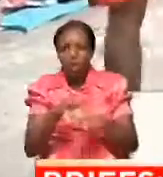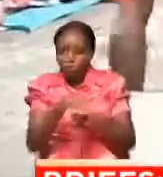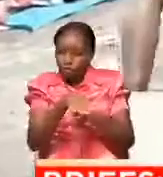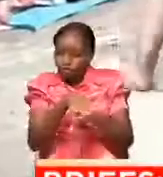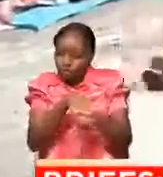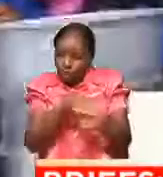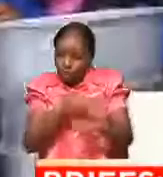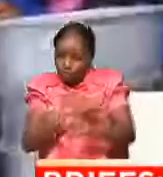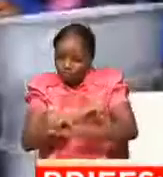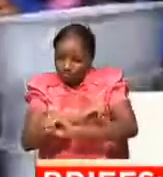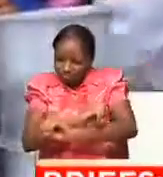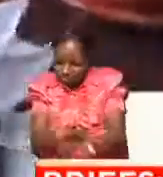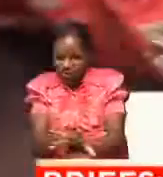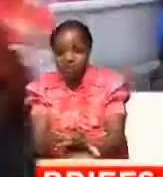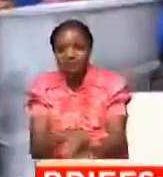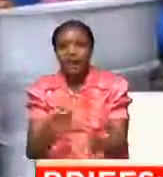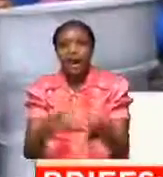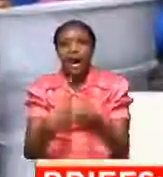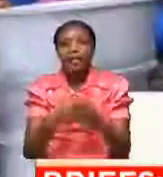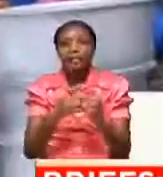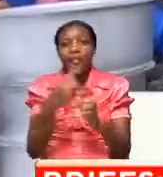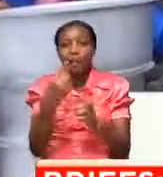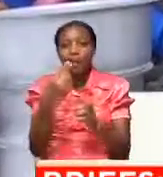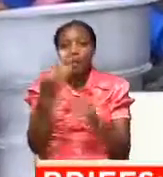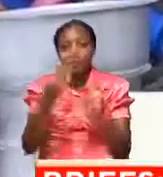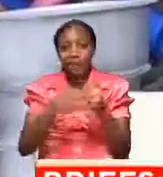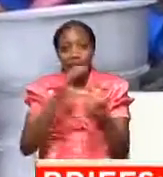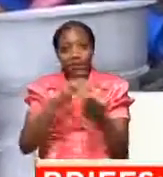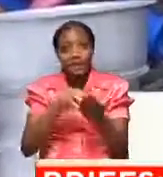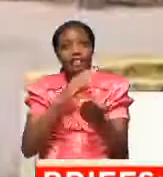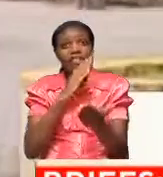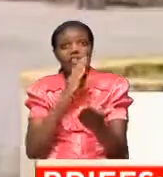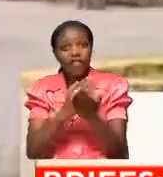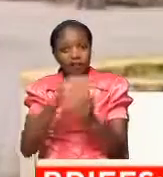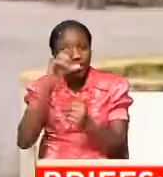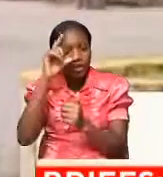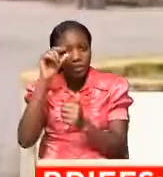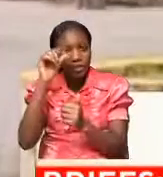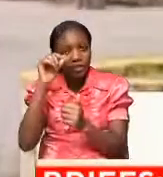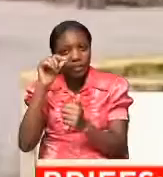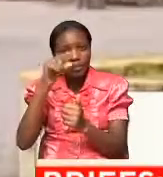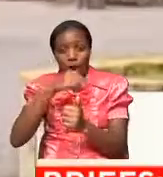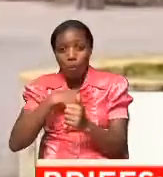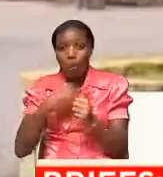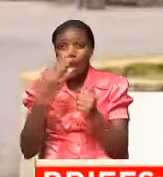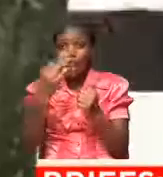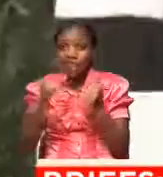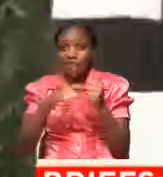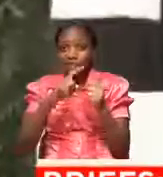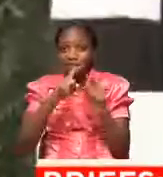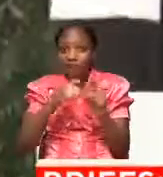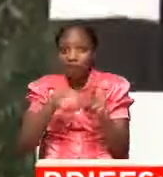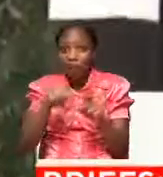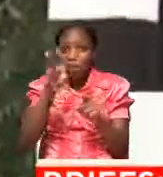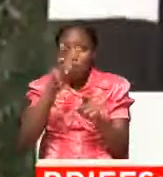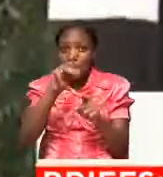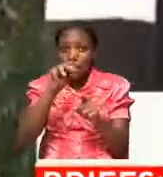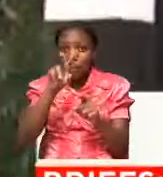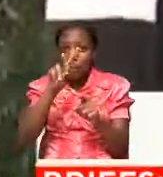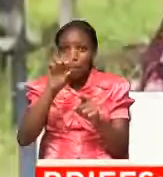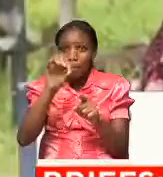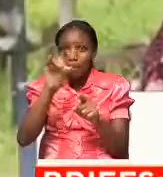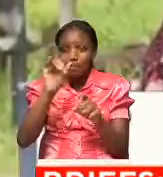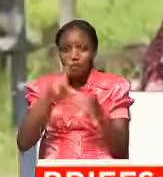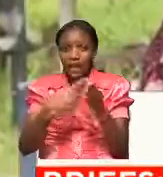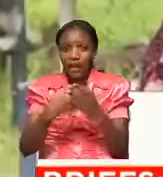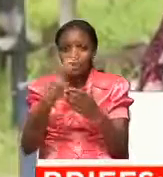of the virus. Out of the 129 cases confirmed in Mombasa, 36 are from Vita and 20 from Old